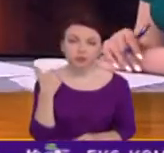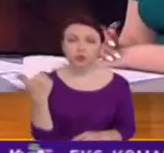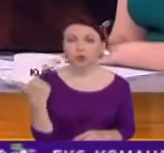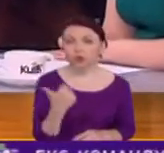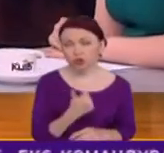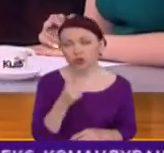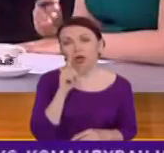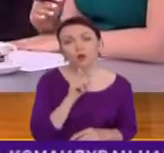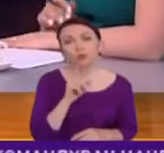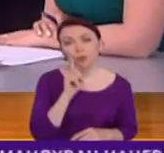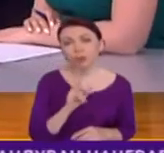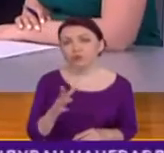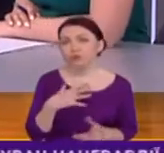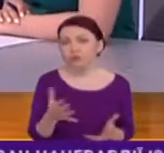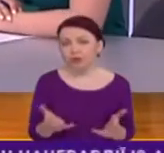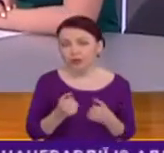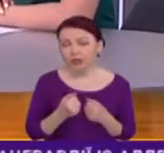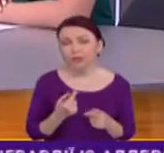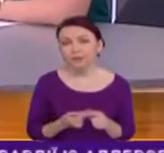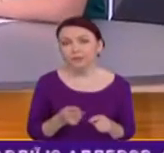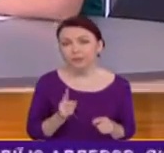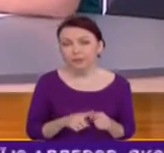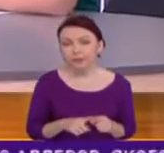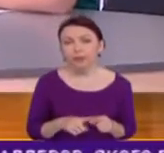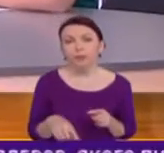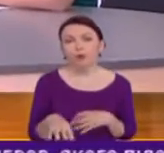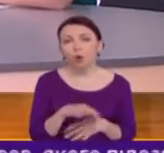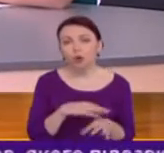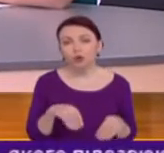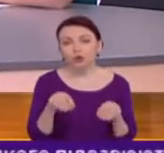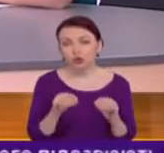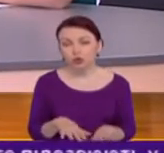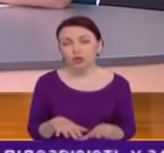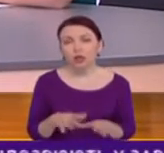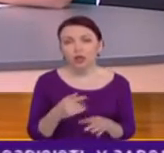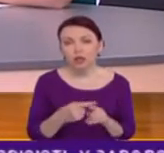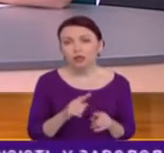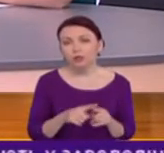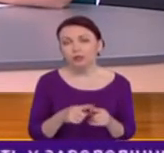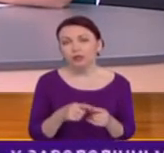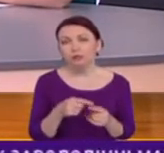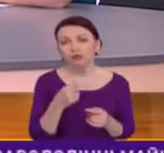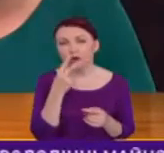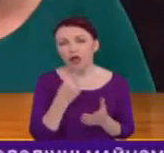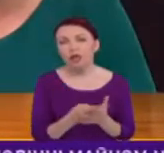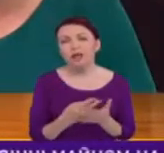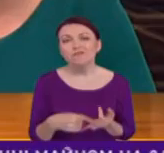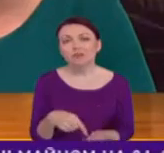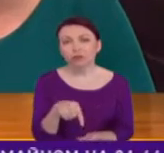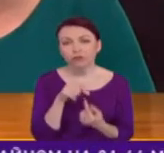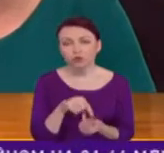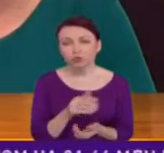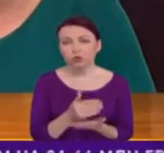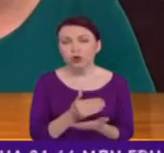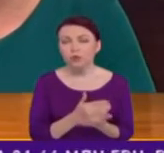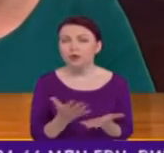тижня, поки був прийнятий цей проект рішення, який передбачає відповідну програму, який перший крок буде зроблено